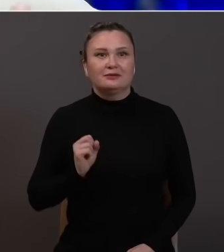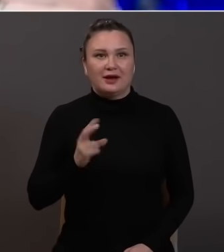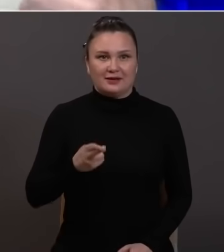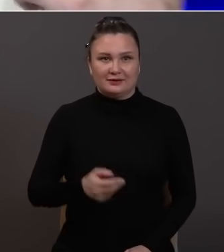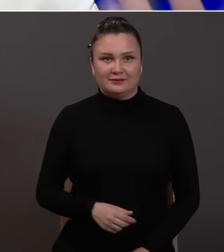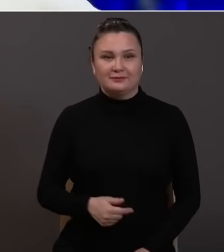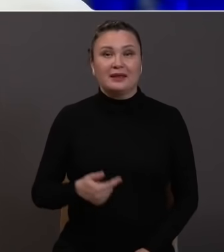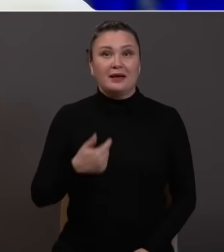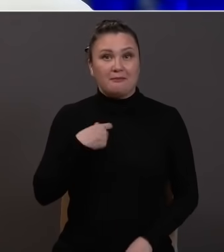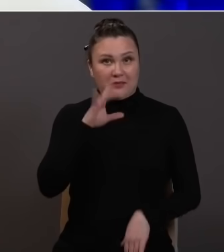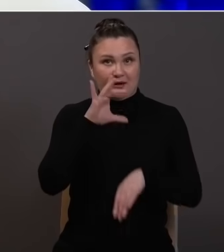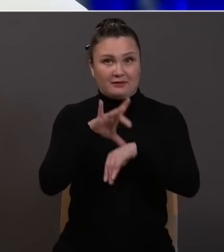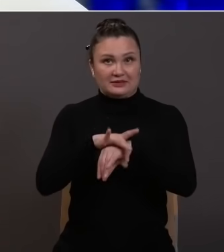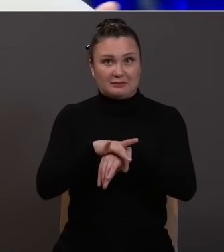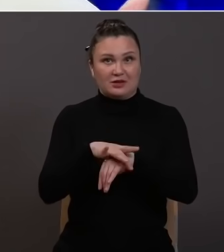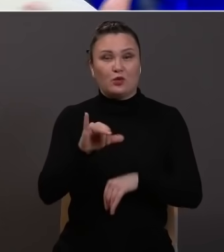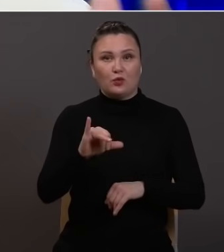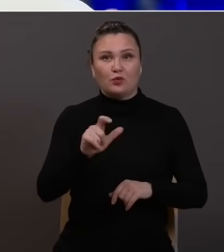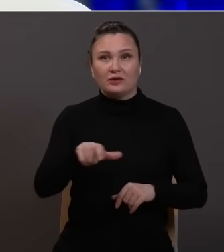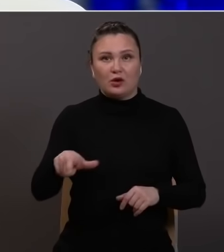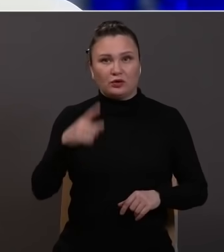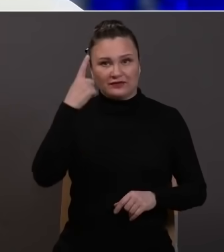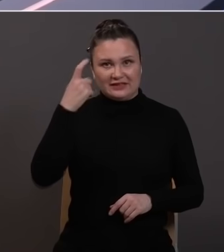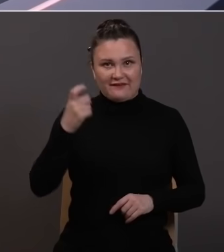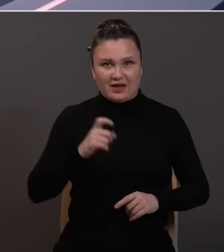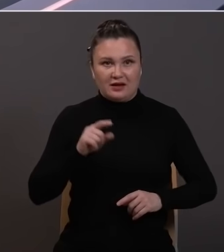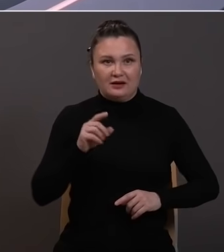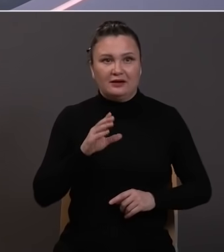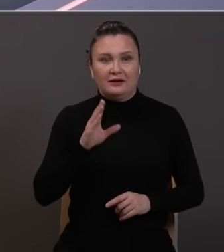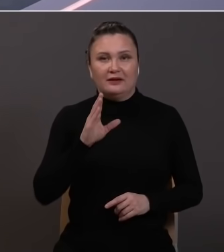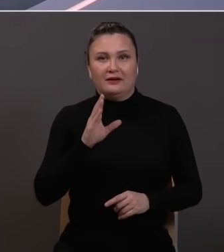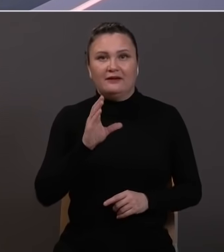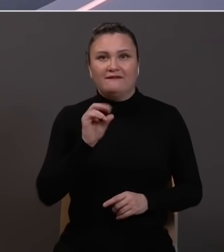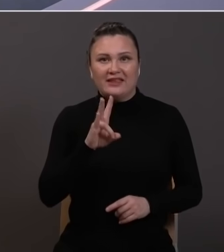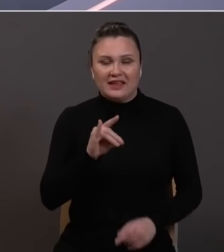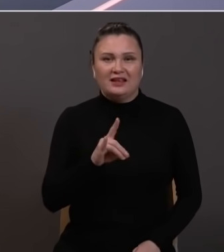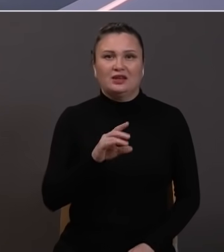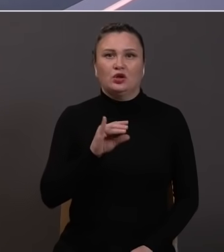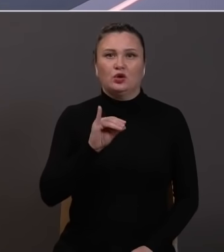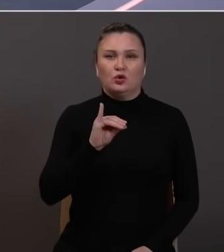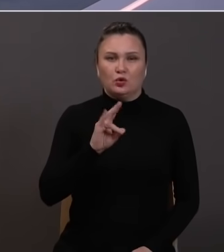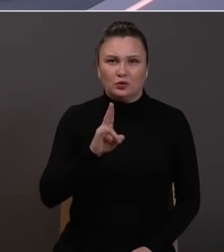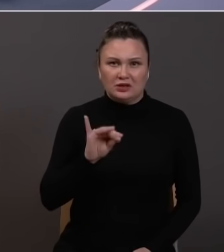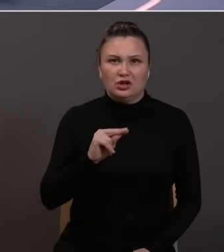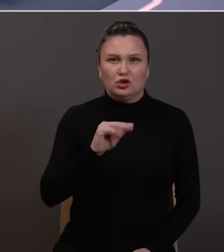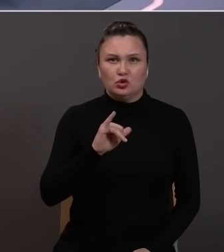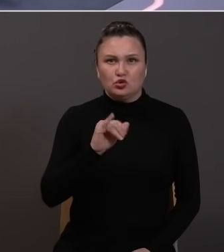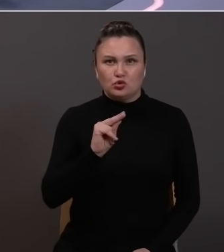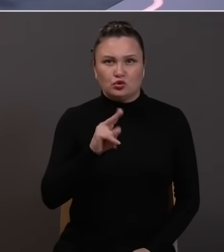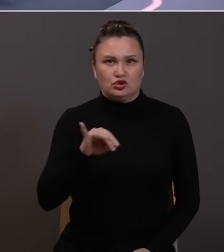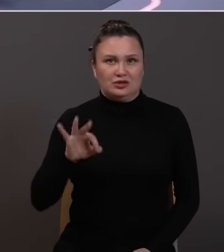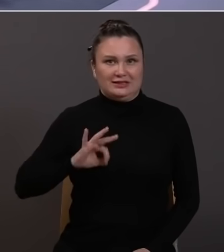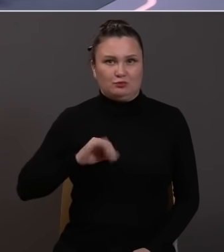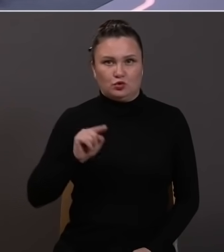Мы подметили этот материал у малочисленных народов Севера. Эвены, эвенки, чукчи, юкагиры, ненцы, долгане используют его